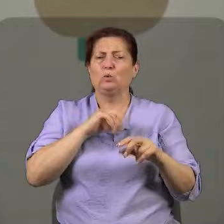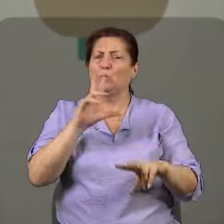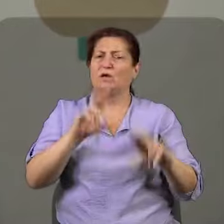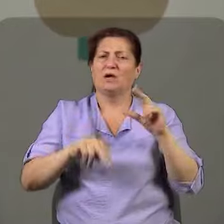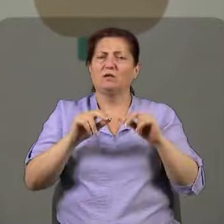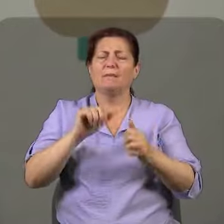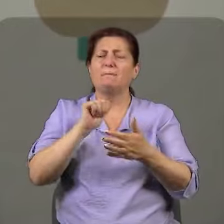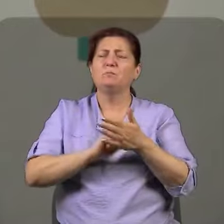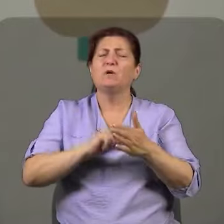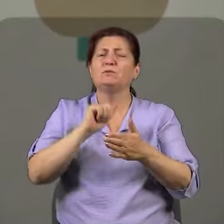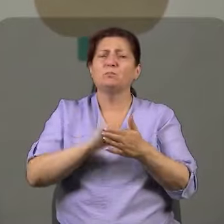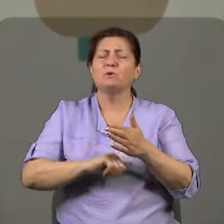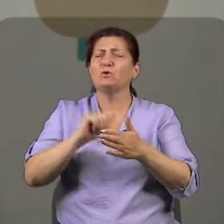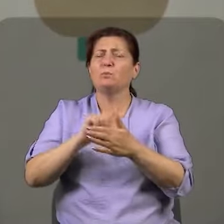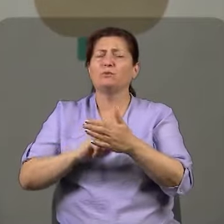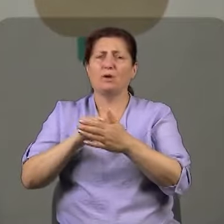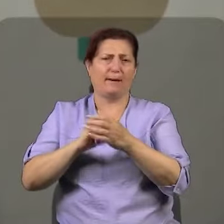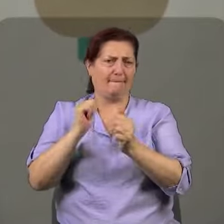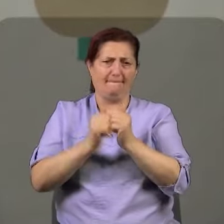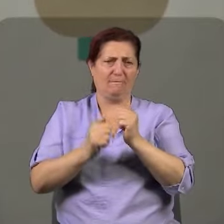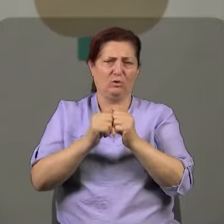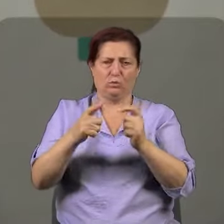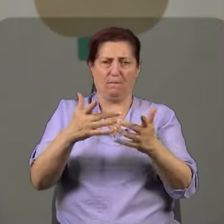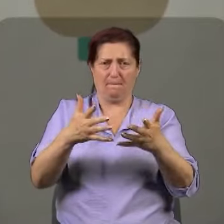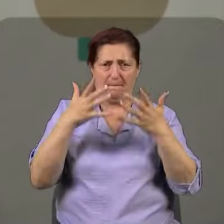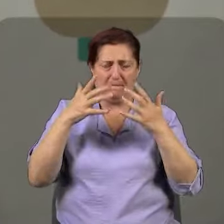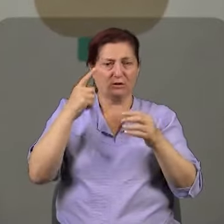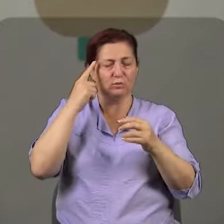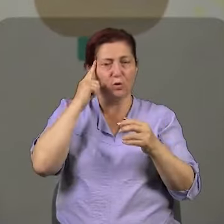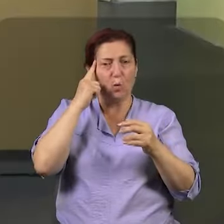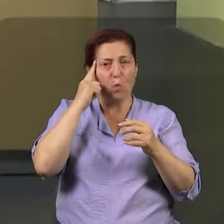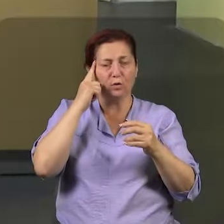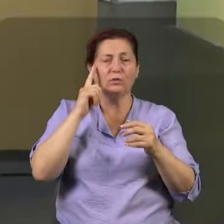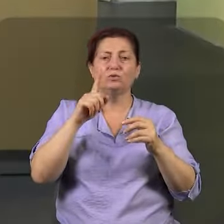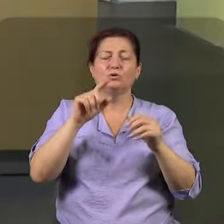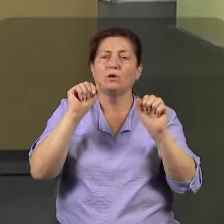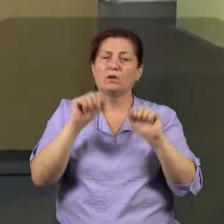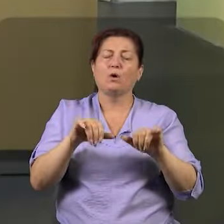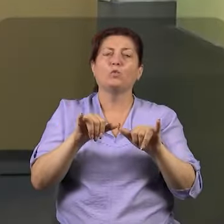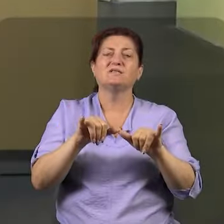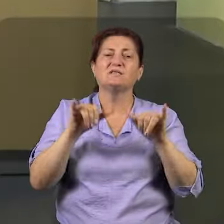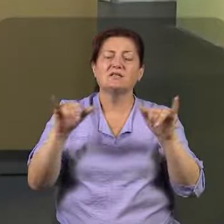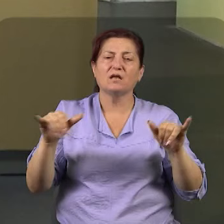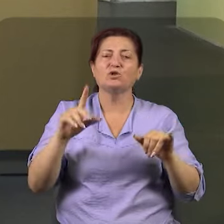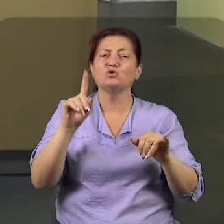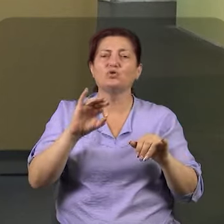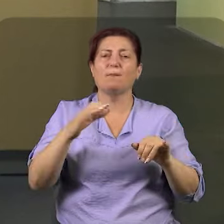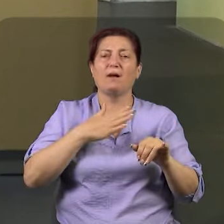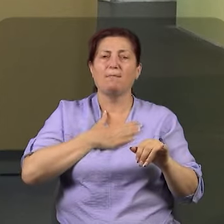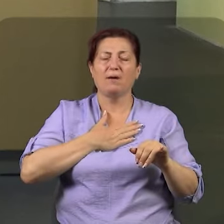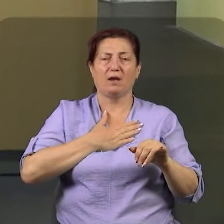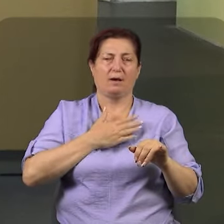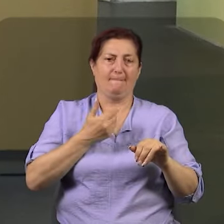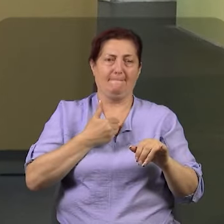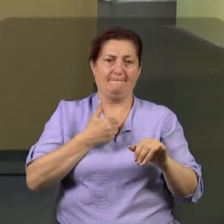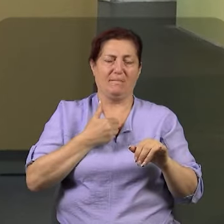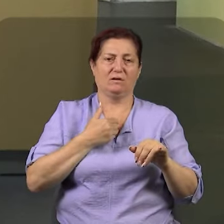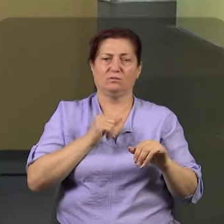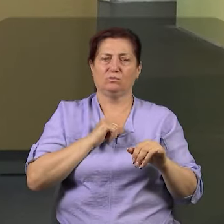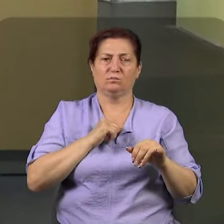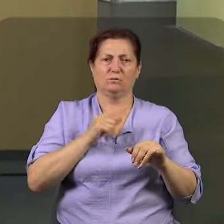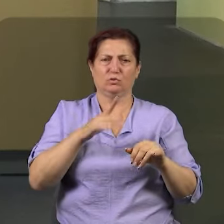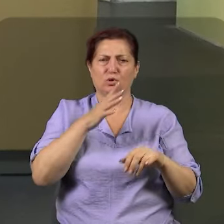արվում, որտեղ պարզ լոգիկա է, եթե մեզ կարևոր է զարգացնել, ինչի ենք մենք ինքներս մեզ դանդաղեցնում, այս թանկ ժամանակը կորցնում, հա, այս թանկ